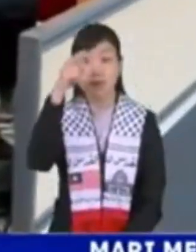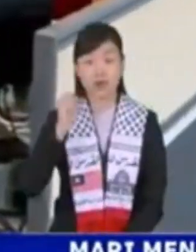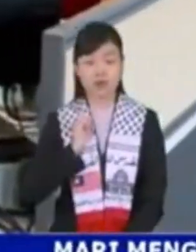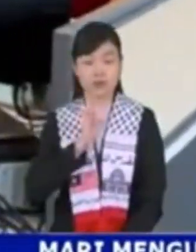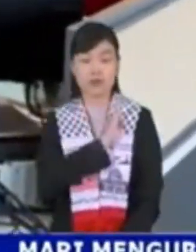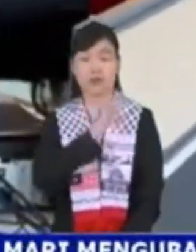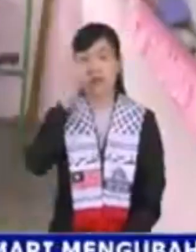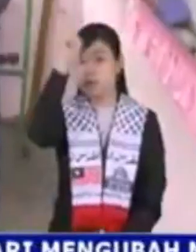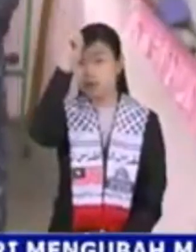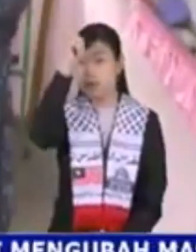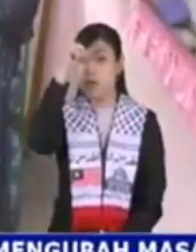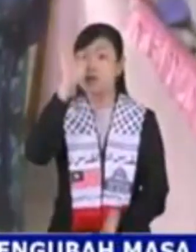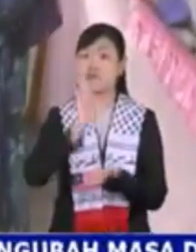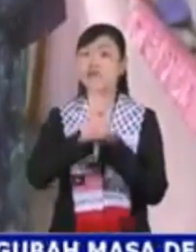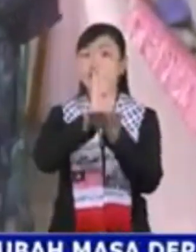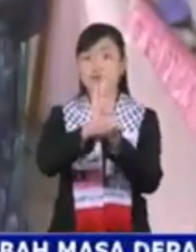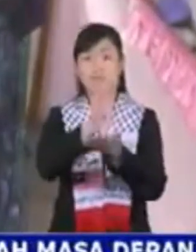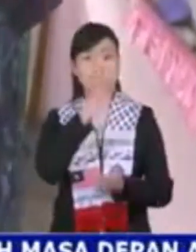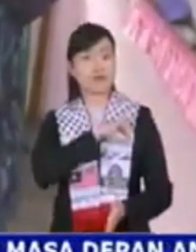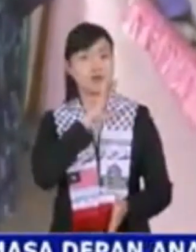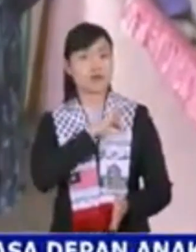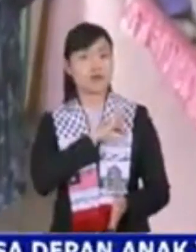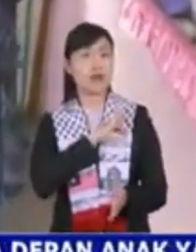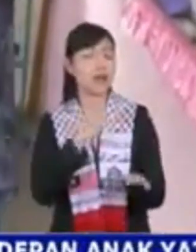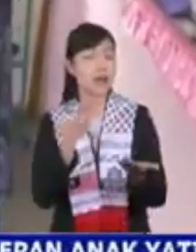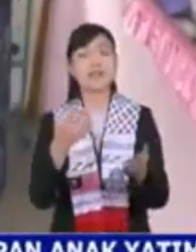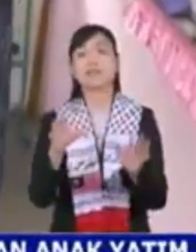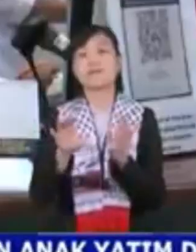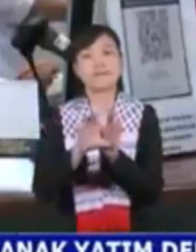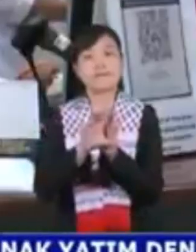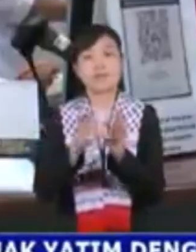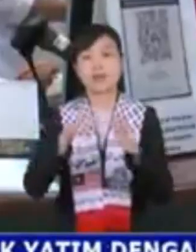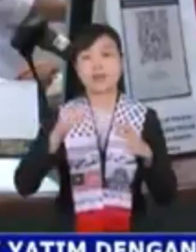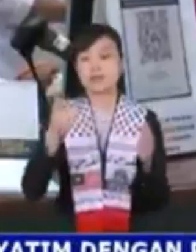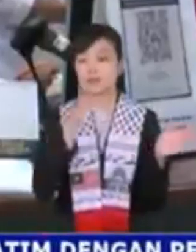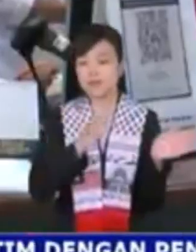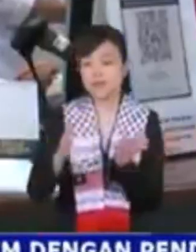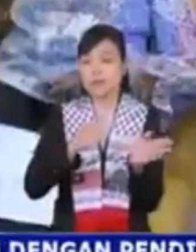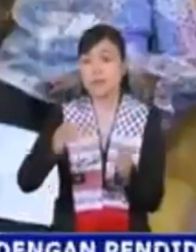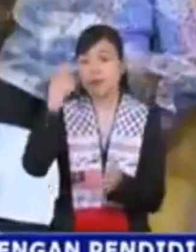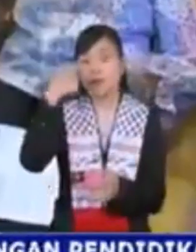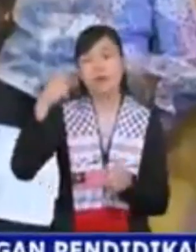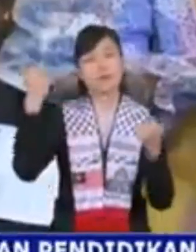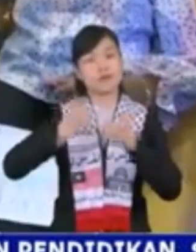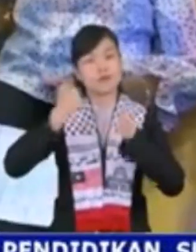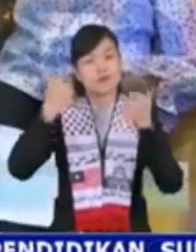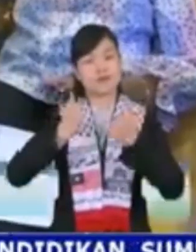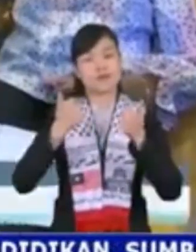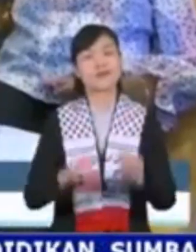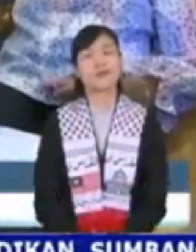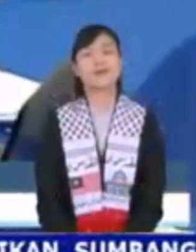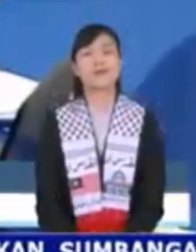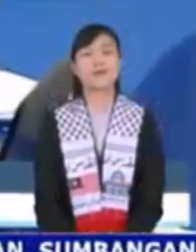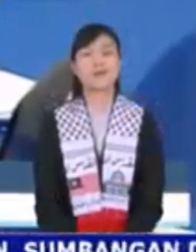Bagi penjawat awam, bantuan itu akan dimanfaatkan sebaiknya sebagai persiapan menyambut Aidilfitri.